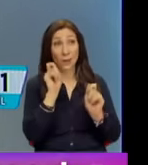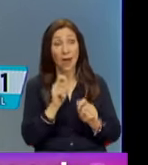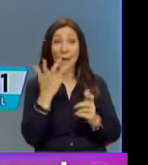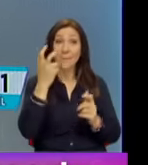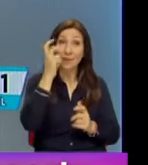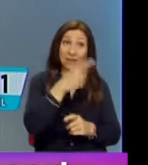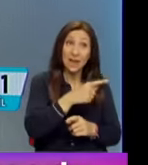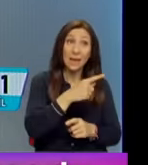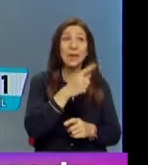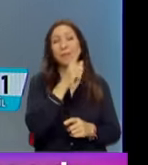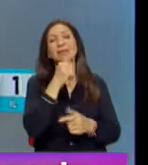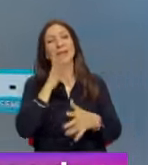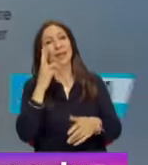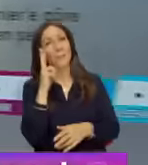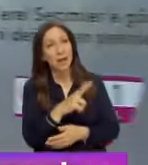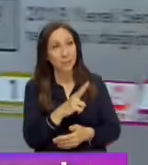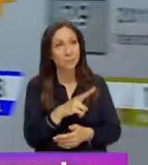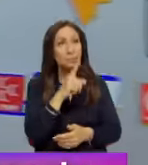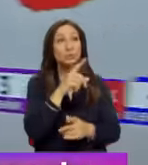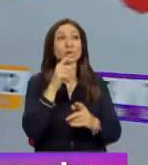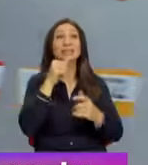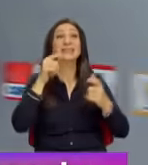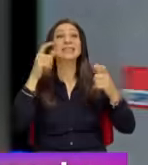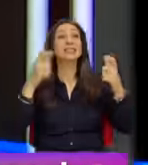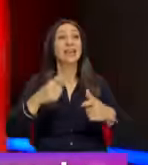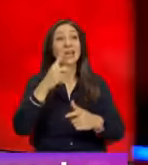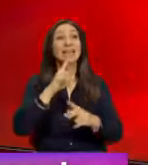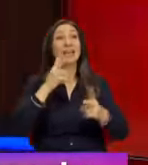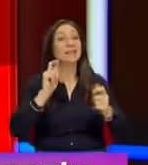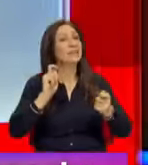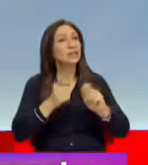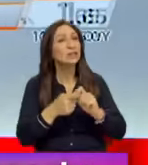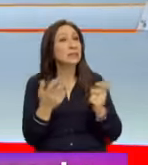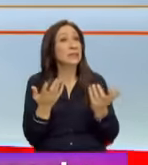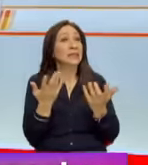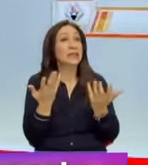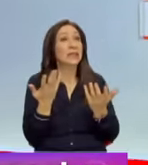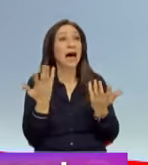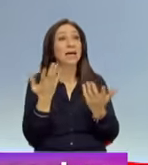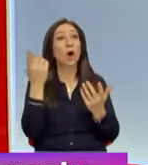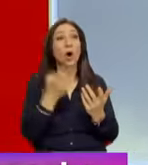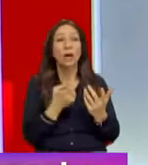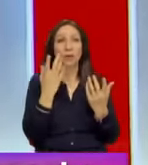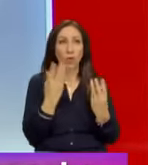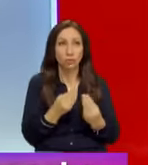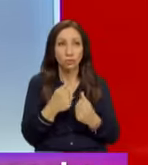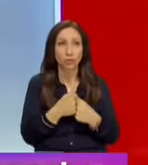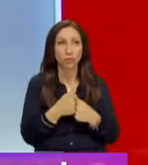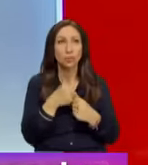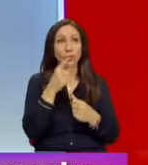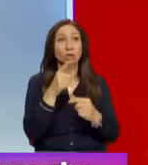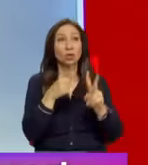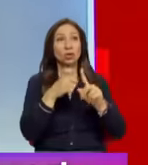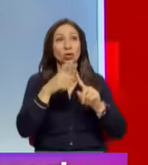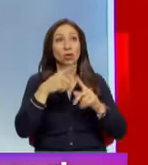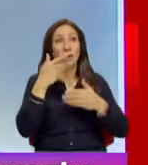hem Manisa'ya hem de bir Denizli'ye gidelim. Bu şehirlerdeki renk dönüşümü nasıl ve hangi oranda gerçekleşti? Bunun da